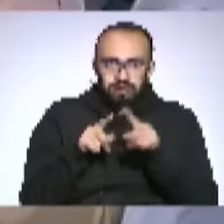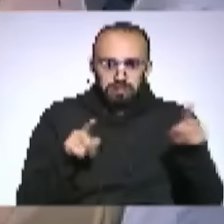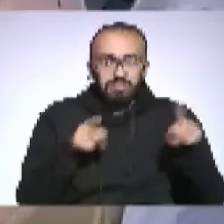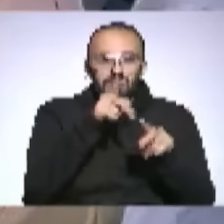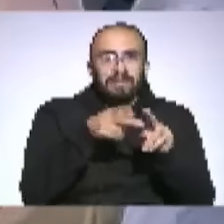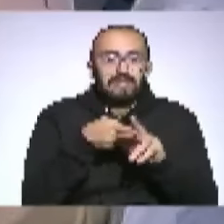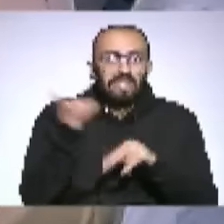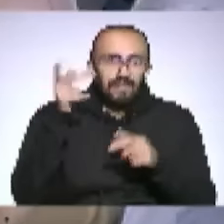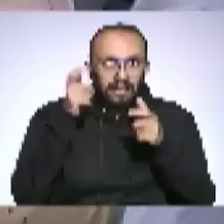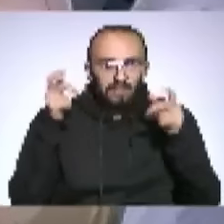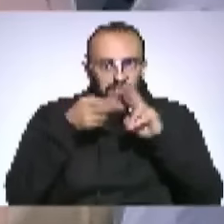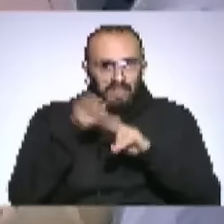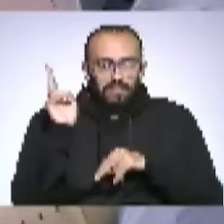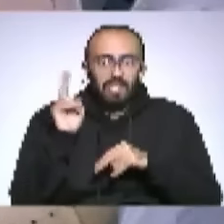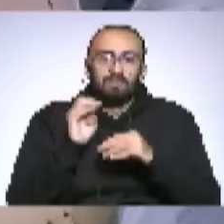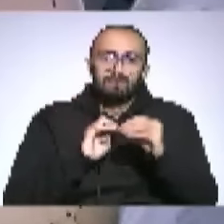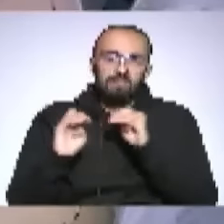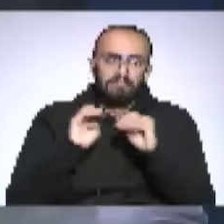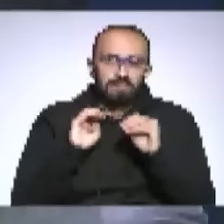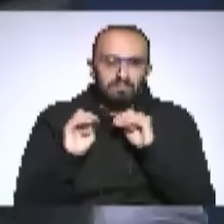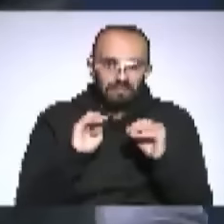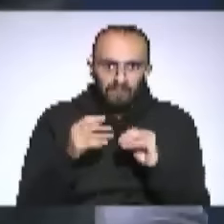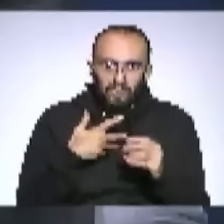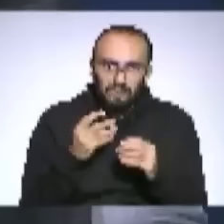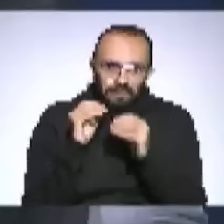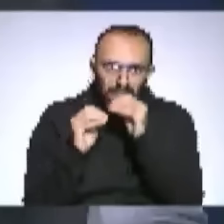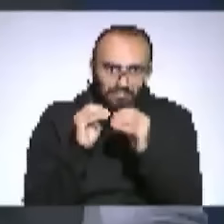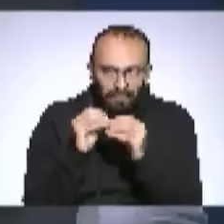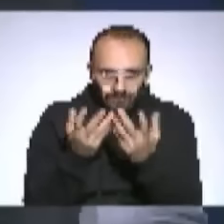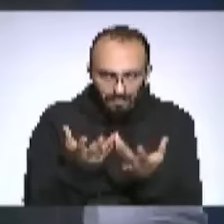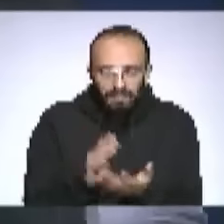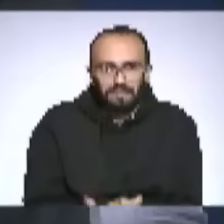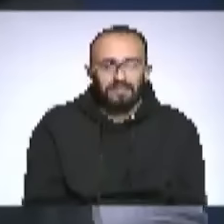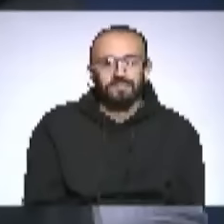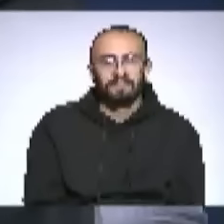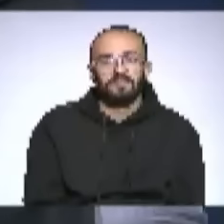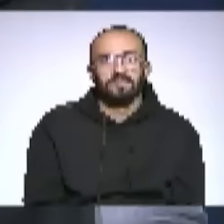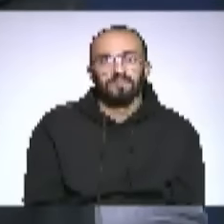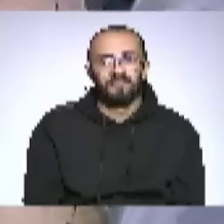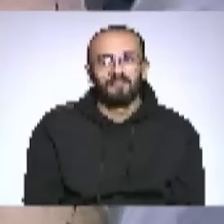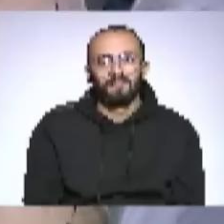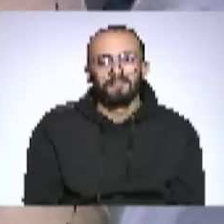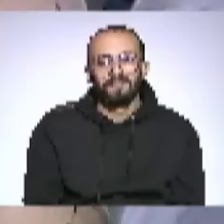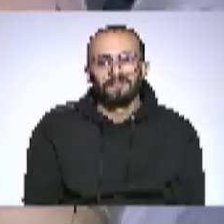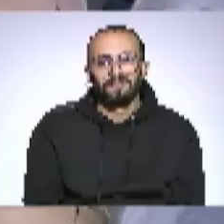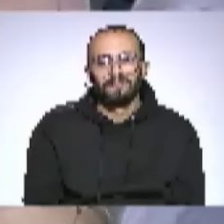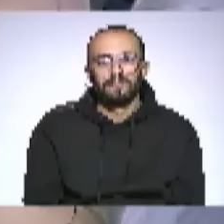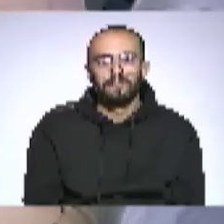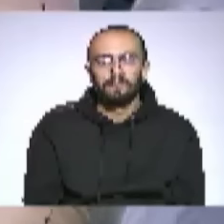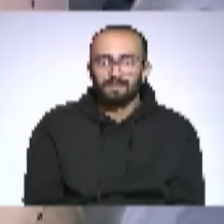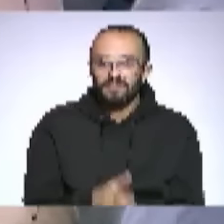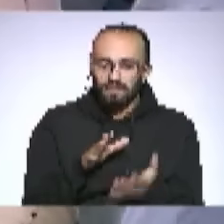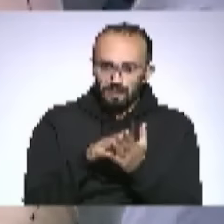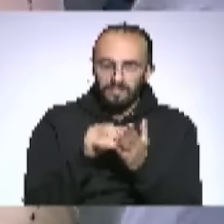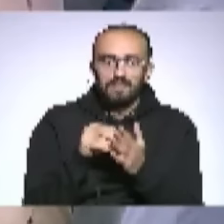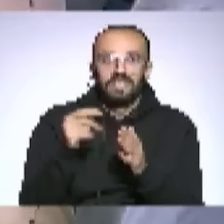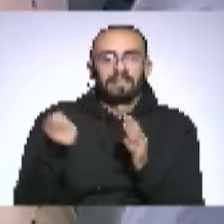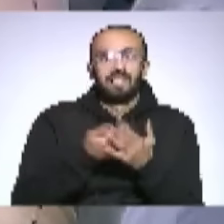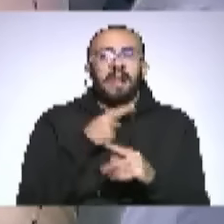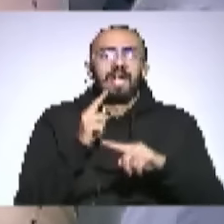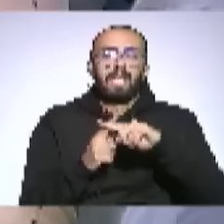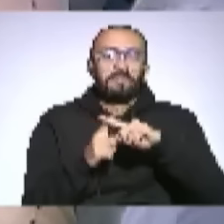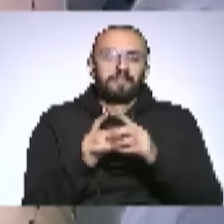جايه دي من انه يكون في رد على رسائل المشاهدين ده بيفرق معنا جدا اخد بارك يا حبيبي ا عايزه بقى ابتدي برساله ايجابيه